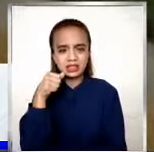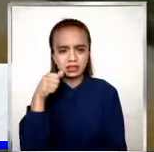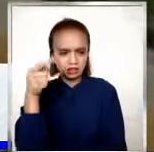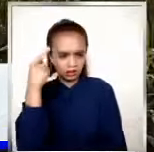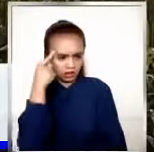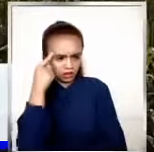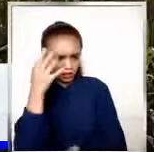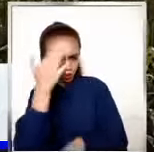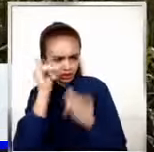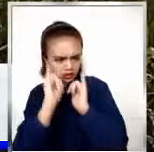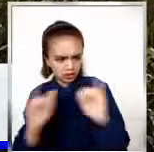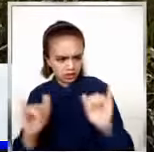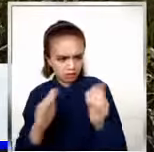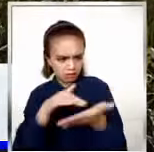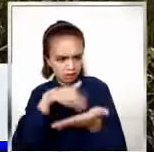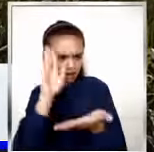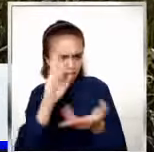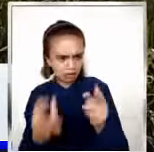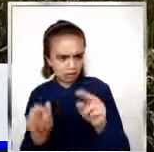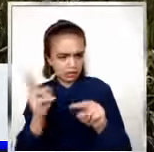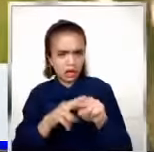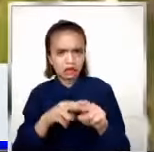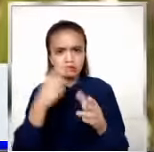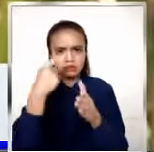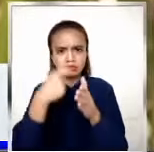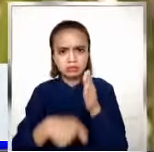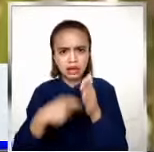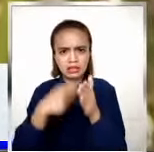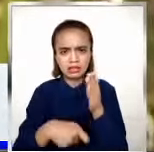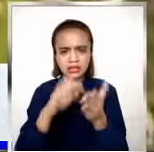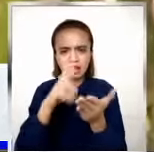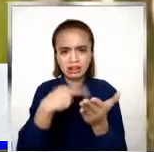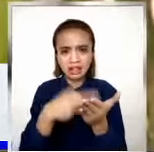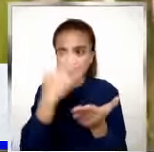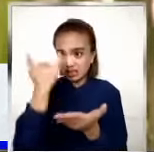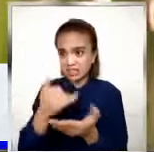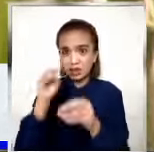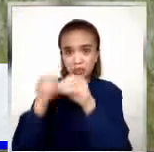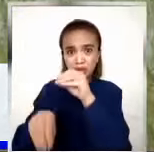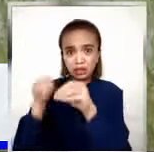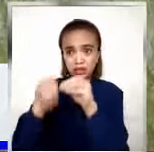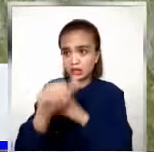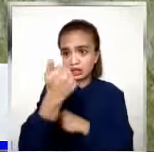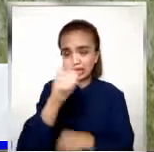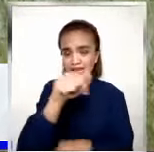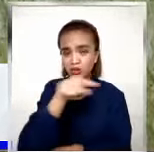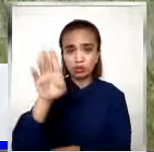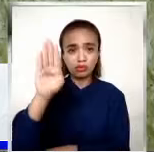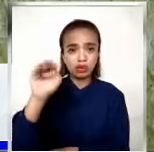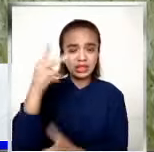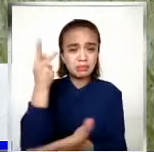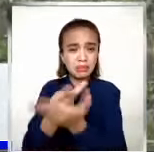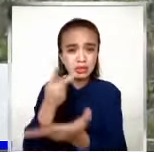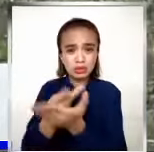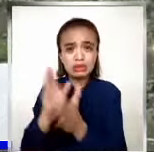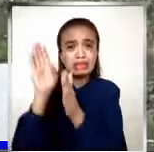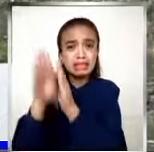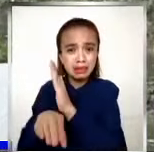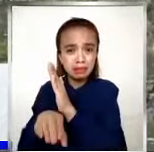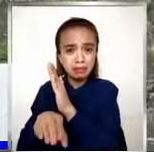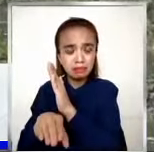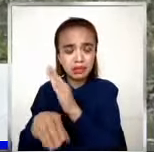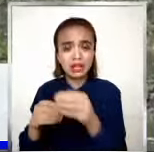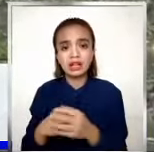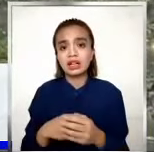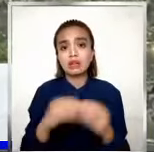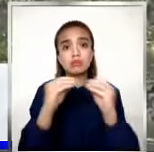ng bigas, gayong bagsak presyo ang palay na naglalaro na lang sa 10 hanggang 14 pesos. Mas mababa kaysa production cost na 15